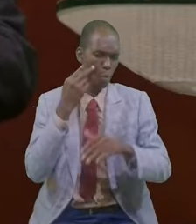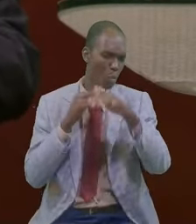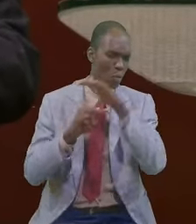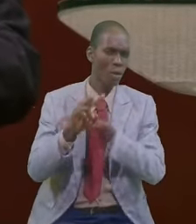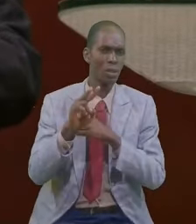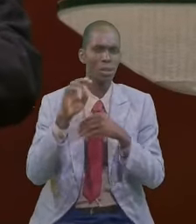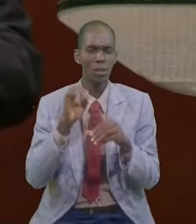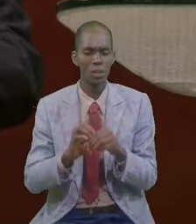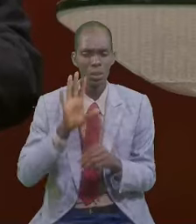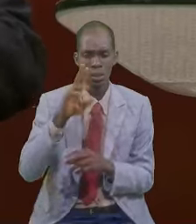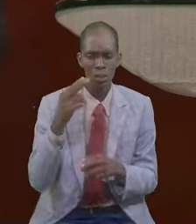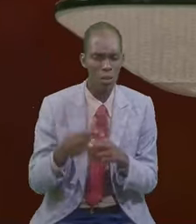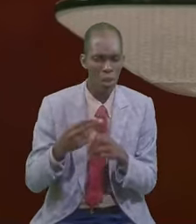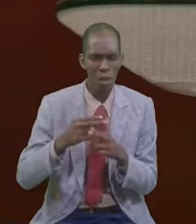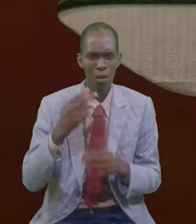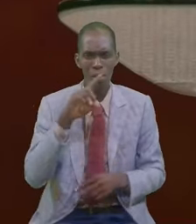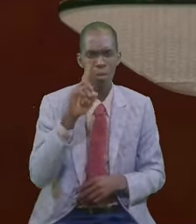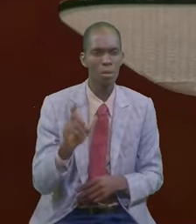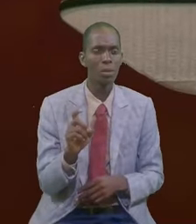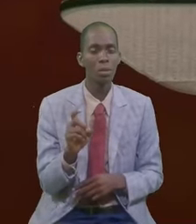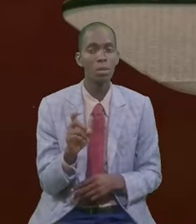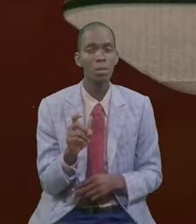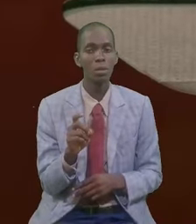prophétisé par ton nom?